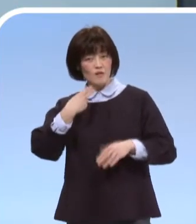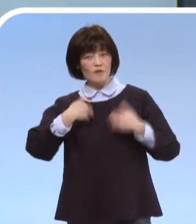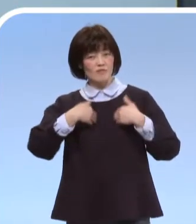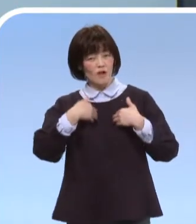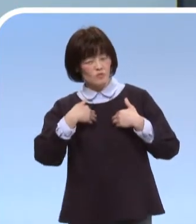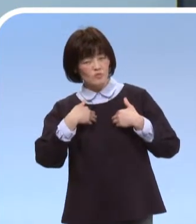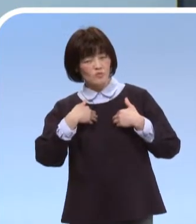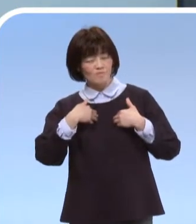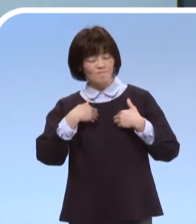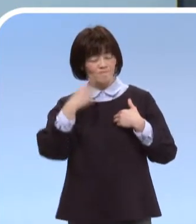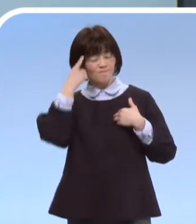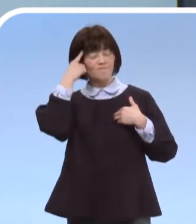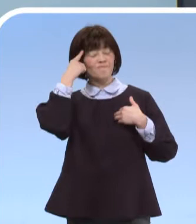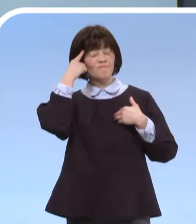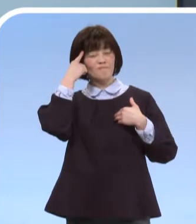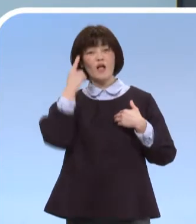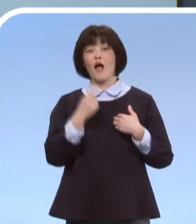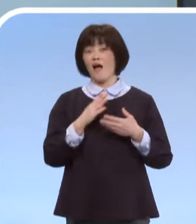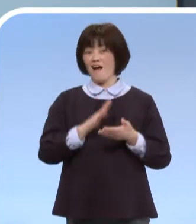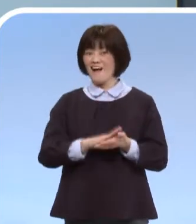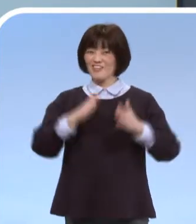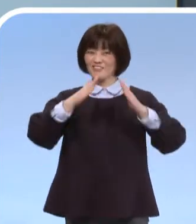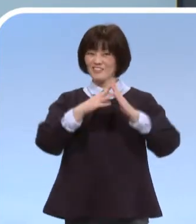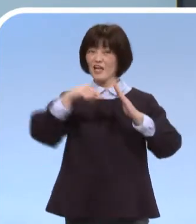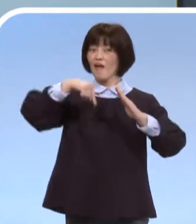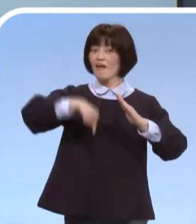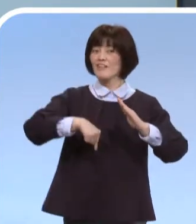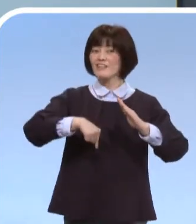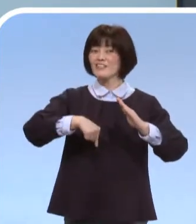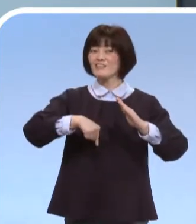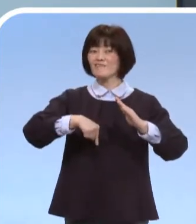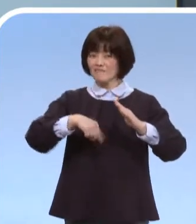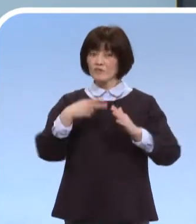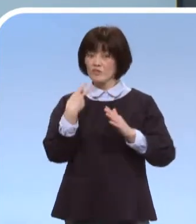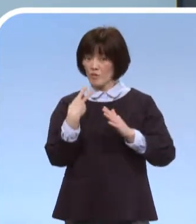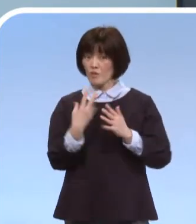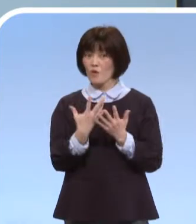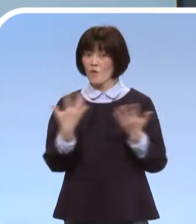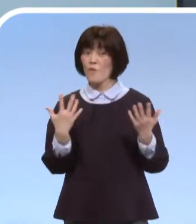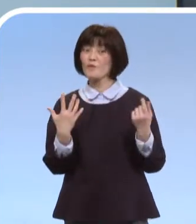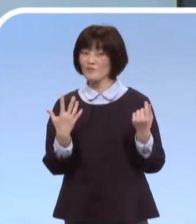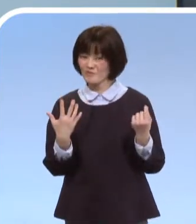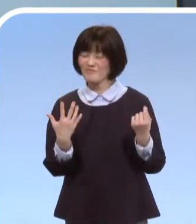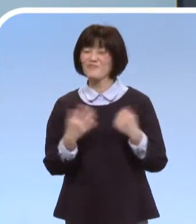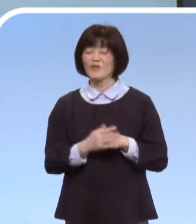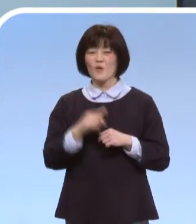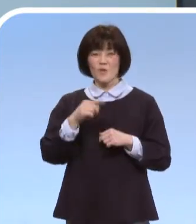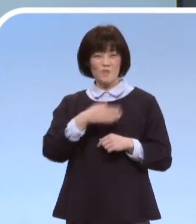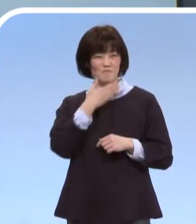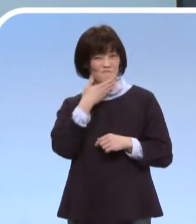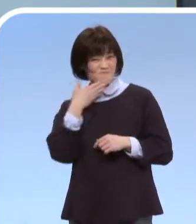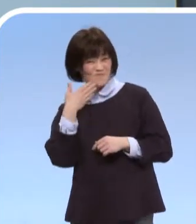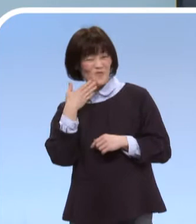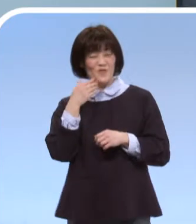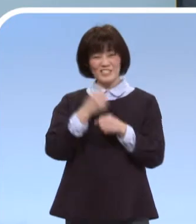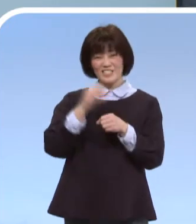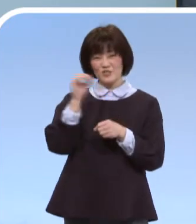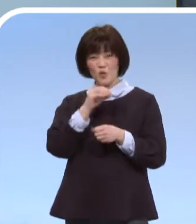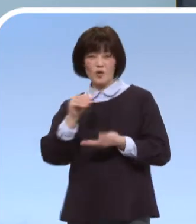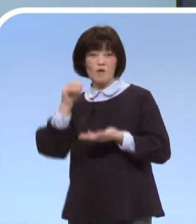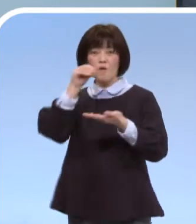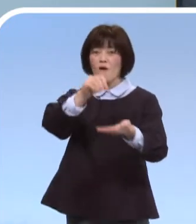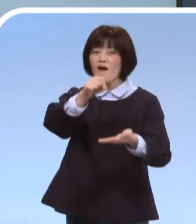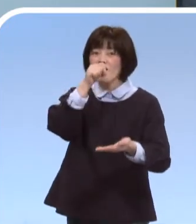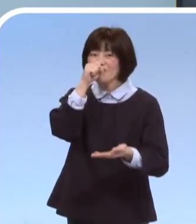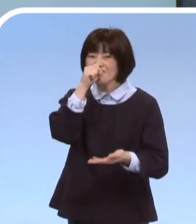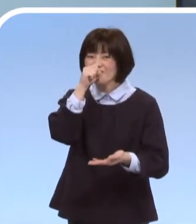ていうのをどうやったら作れるかっていうのを考えた時に、今度は外食ではなくて家の中のおうちご飯に商品そのものを届